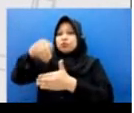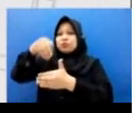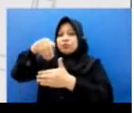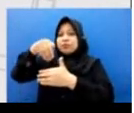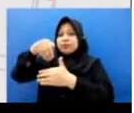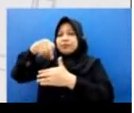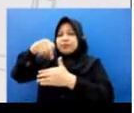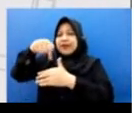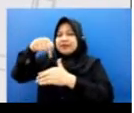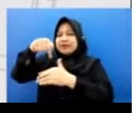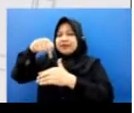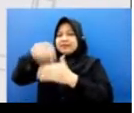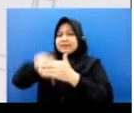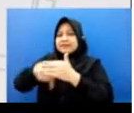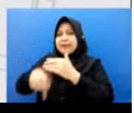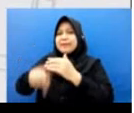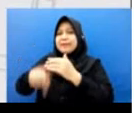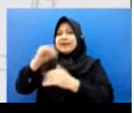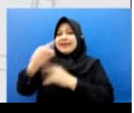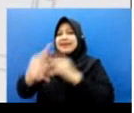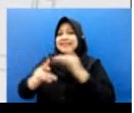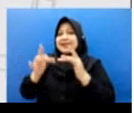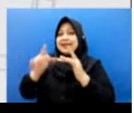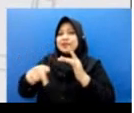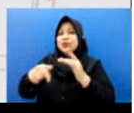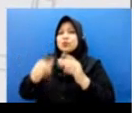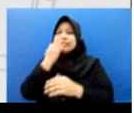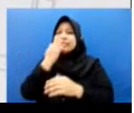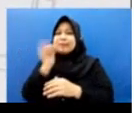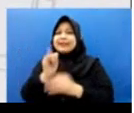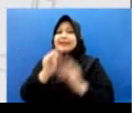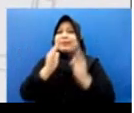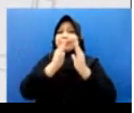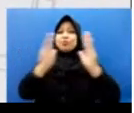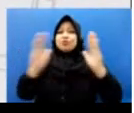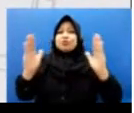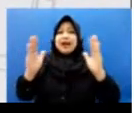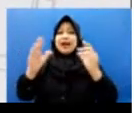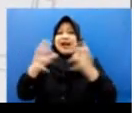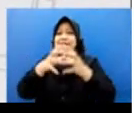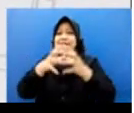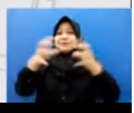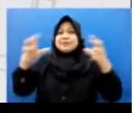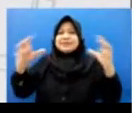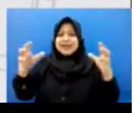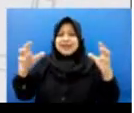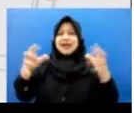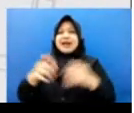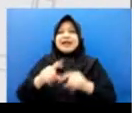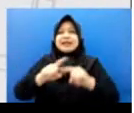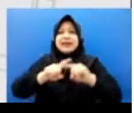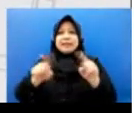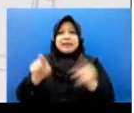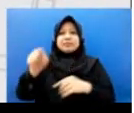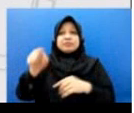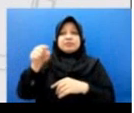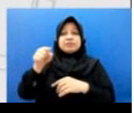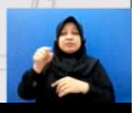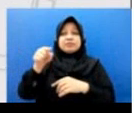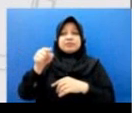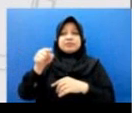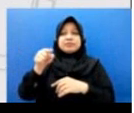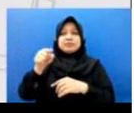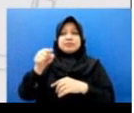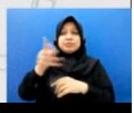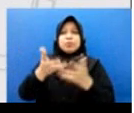di budaya kita sekarang, tapi buat mereka pesan tersebut terngiang-ngiang terus.